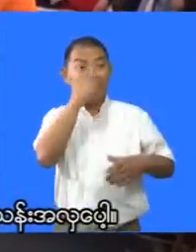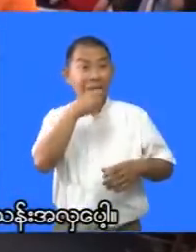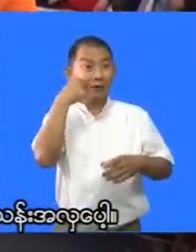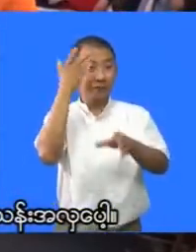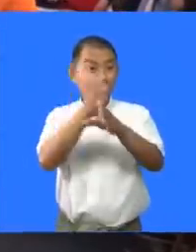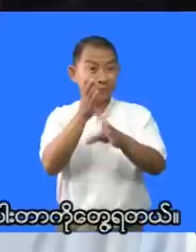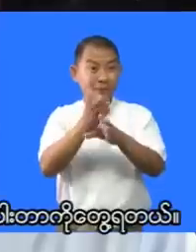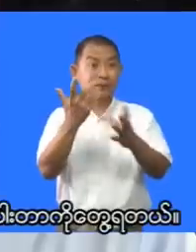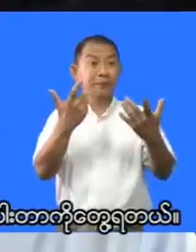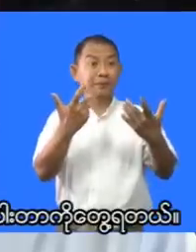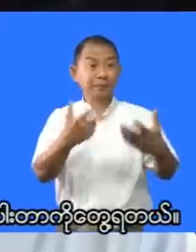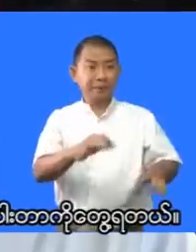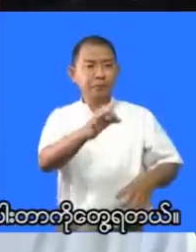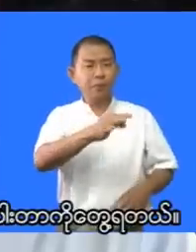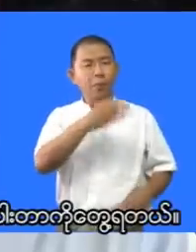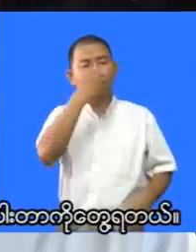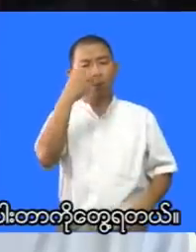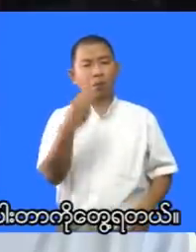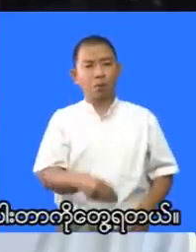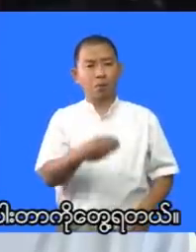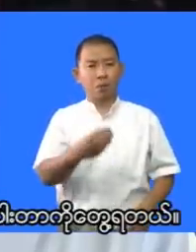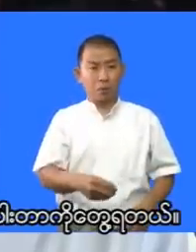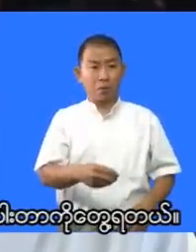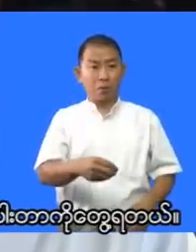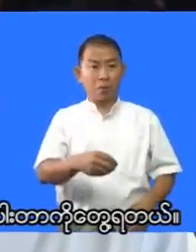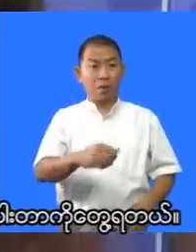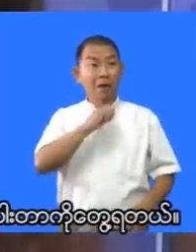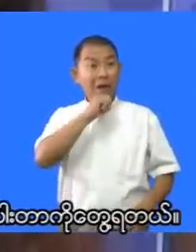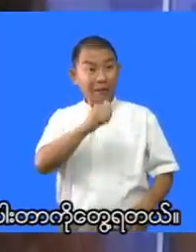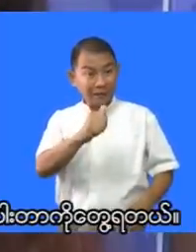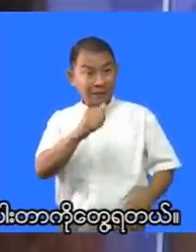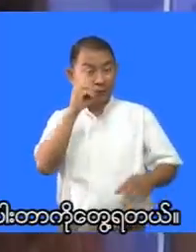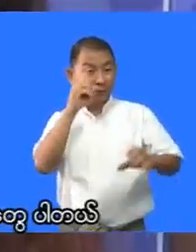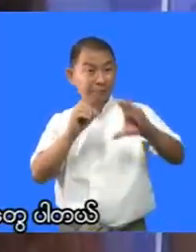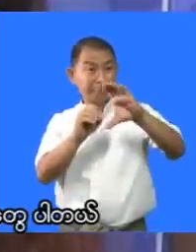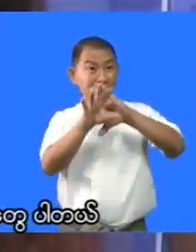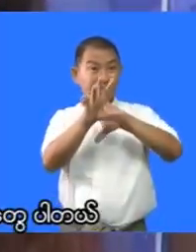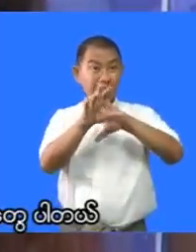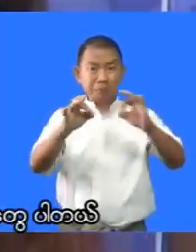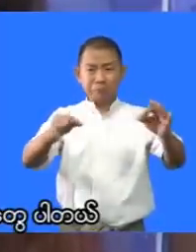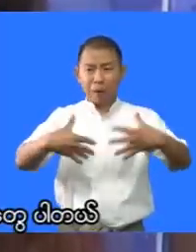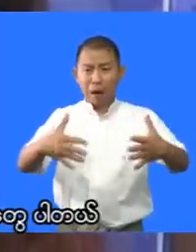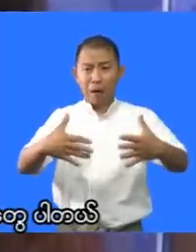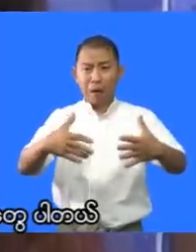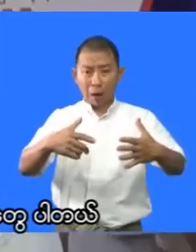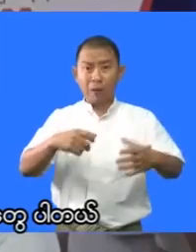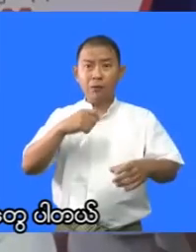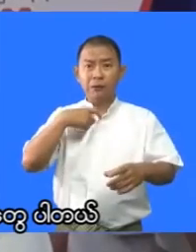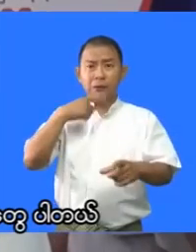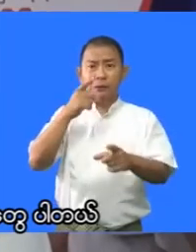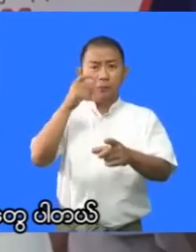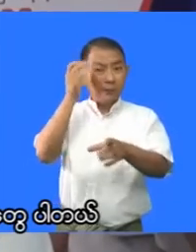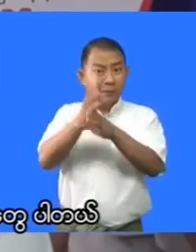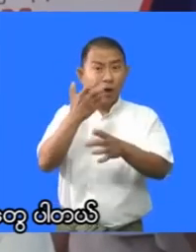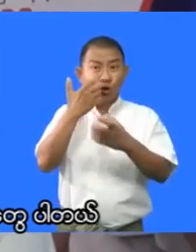မှာမေးတဲ့ကယန်းလားပေါ့ ဟုတ ်ကယန်းလားဆိုကျွန်တော်ဝင်ငွေကတော်တော်လေးဟုတ်ပေါ့နော်နည်းပါးတော့တွေ့ရလိမ့်မယ်တို့ညာလေအခုပြောနေတဲ့ရွေးရင်းကြမ်း